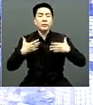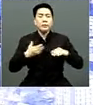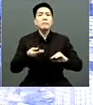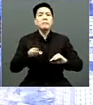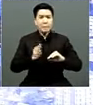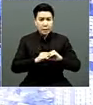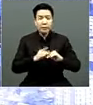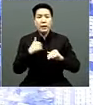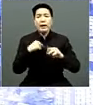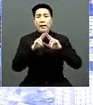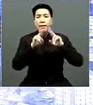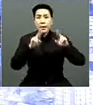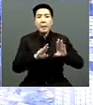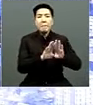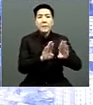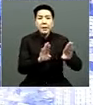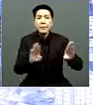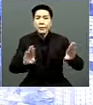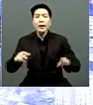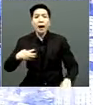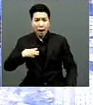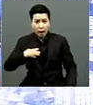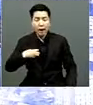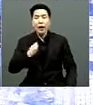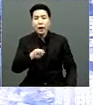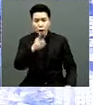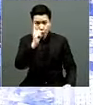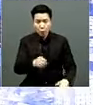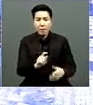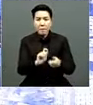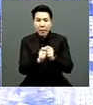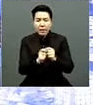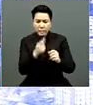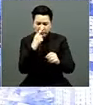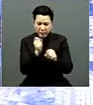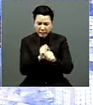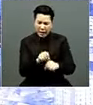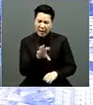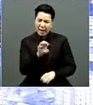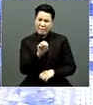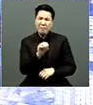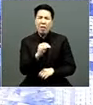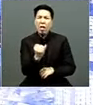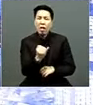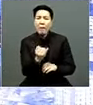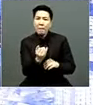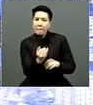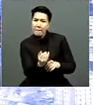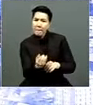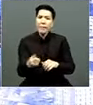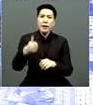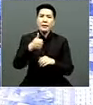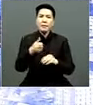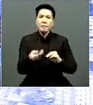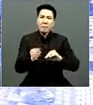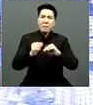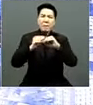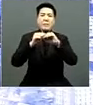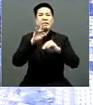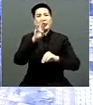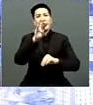ห้างร้านกิจการต่างๆก็ขอความร่วมมือท่านได้ช่วยกันปรับปรุงเพิ่มตัวเลขตัวนี้จาก50กว่าจาก60กว่าเพิ่มขึ้นไปให้